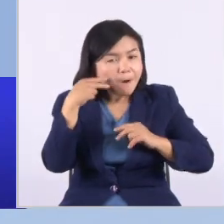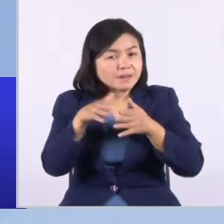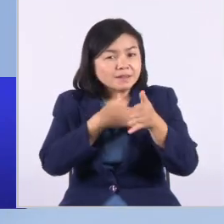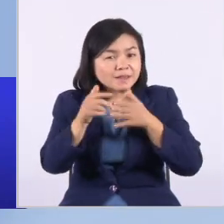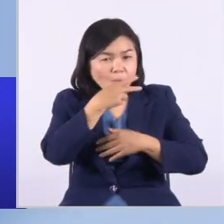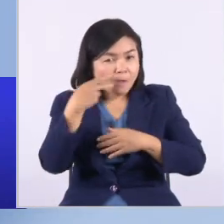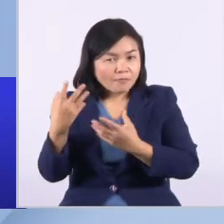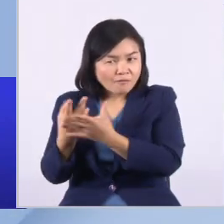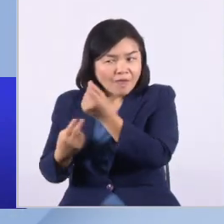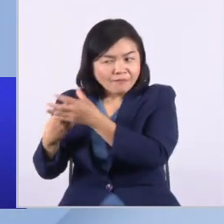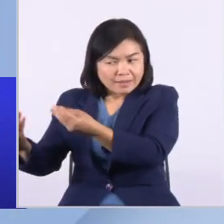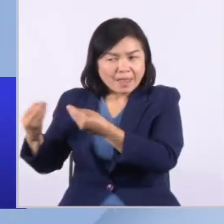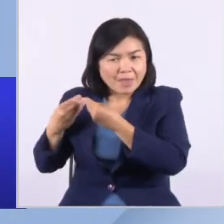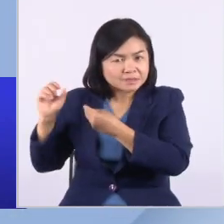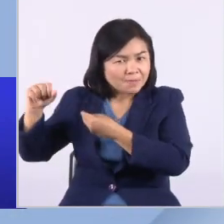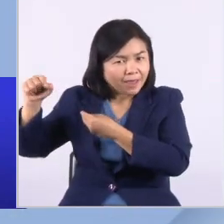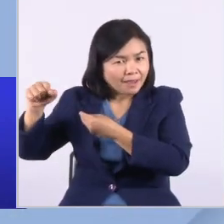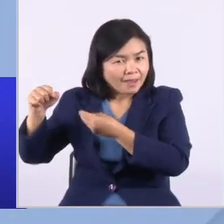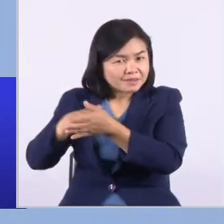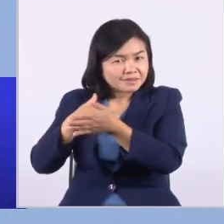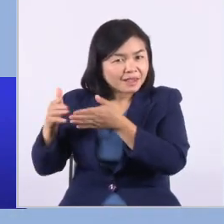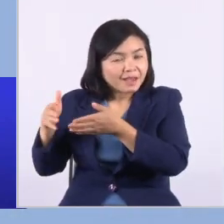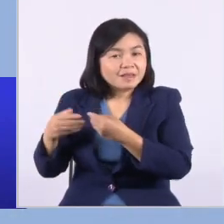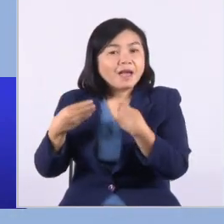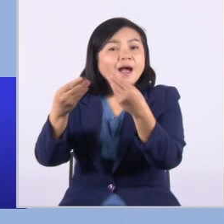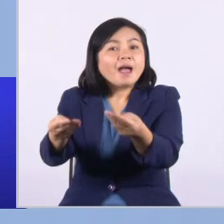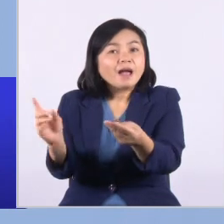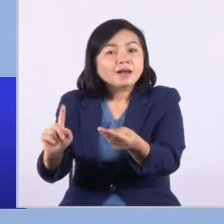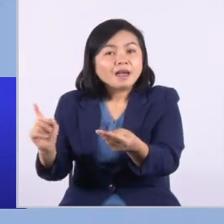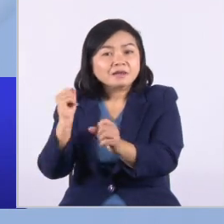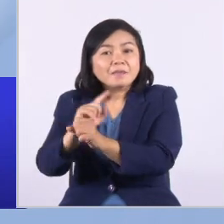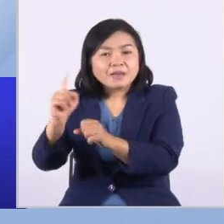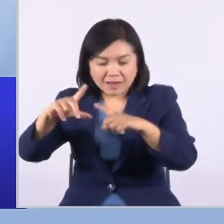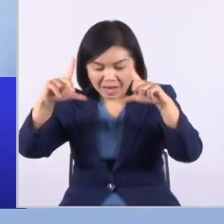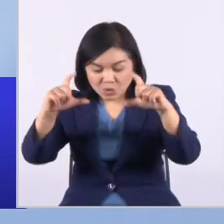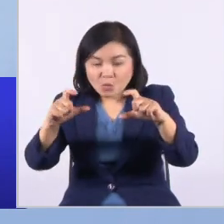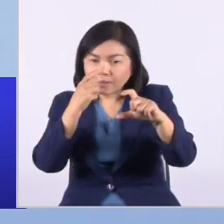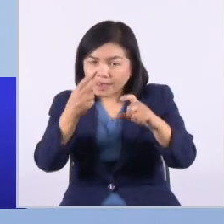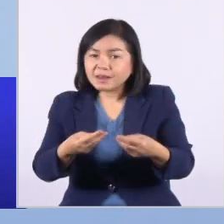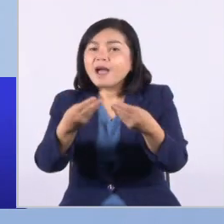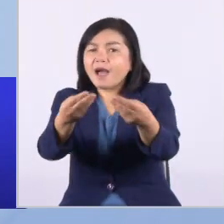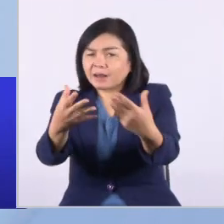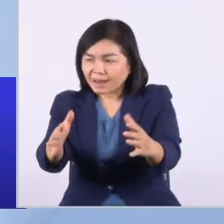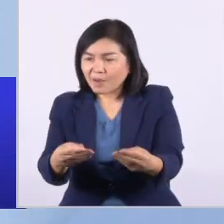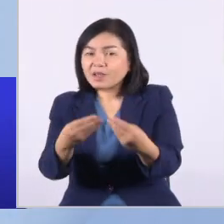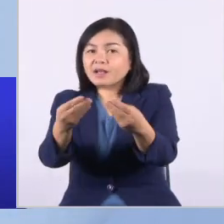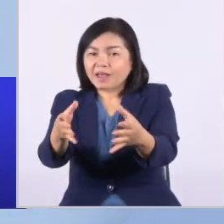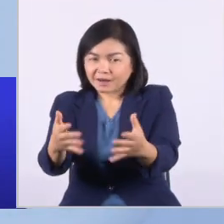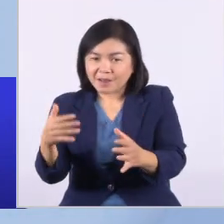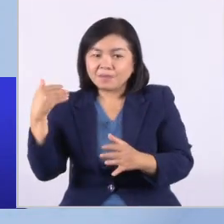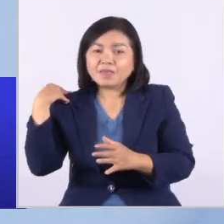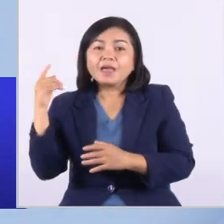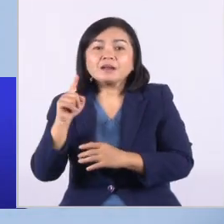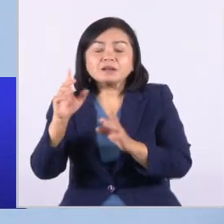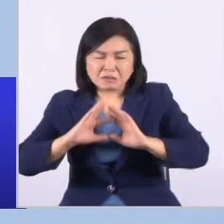าห่มเมียให้มาแบบ นั่นแหละสินะ เอาไปให้คนอื่นแล้วก็ทำไงเนี่ย ก็ถ่ายรูปไปบอกว่าเนี่ยฉันไปให้คนเล่นแล้วนะ เพราะว่าเขาก็มี